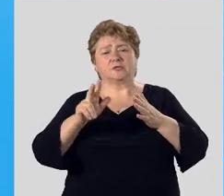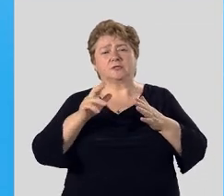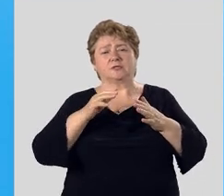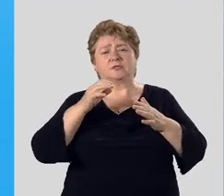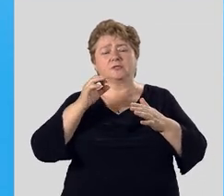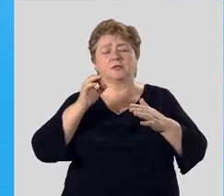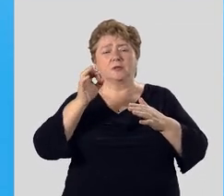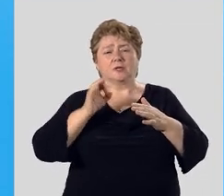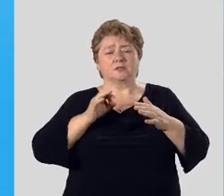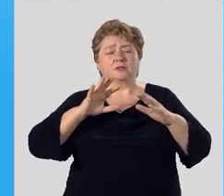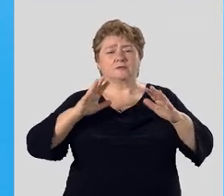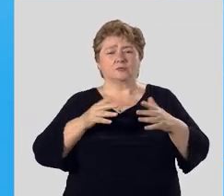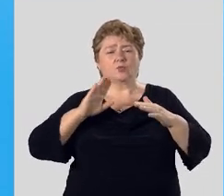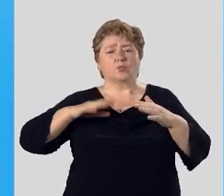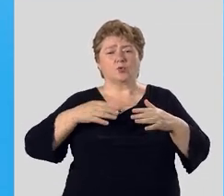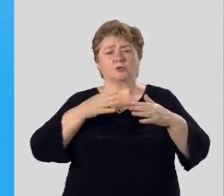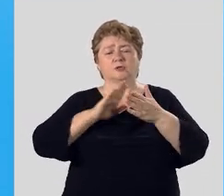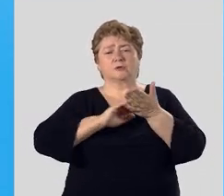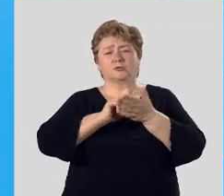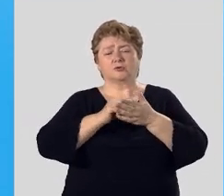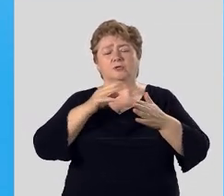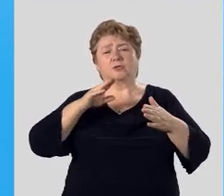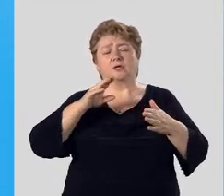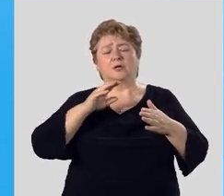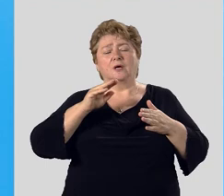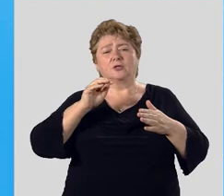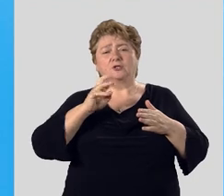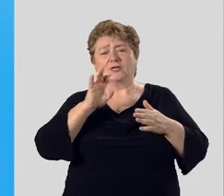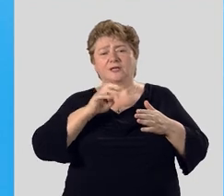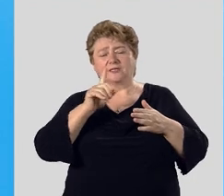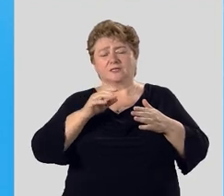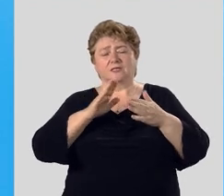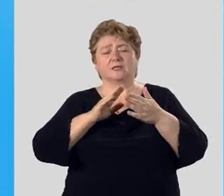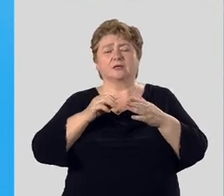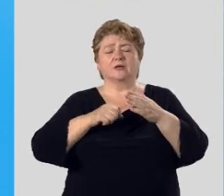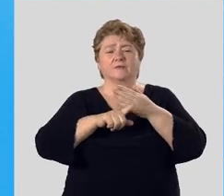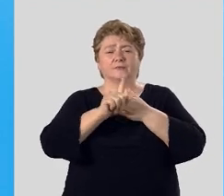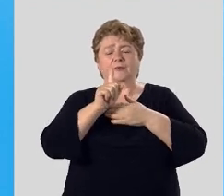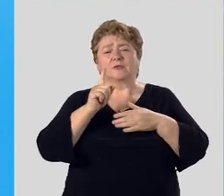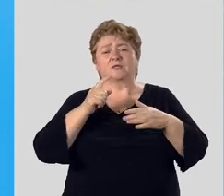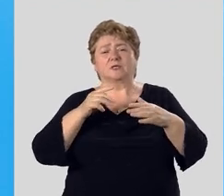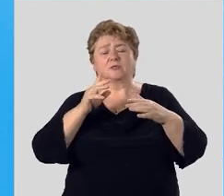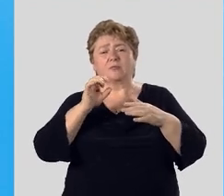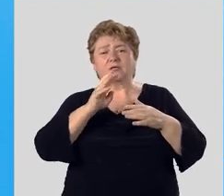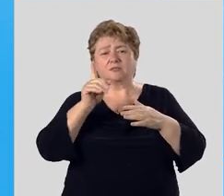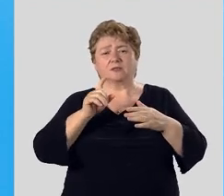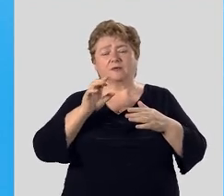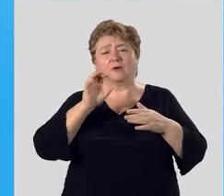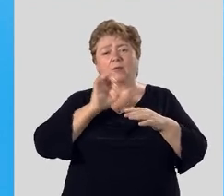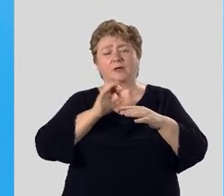75-80% случаев после травмы щитовидной железы развивается базедова болезнь или